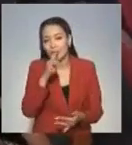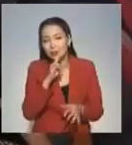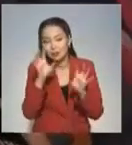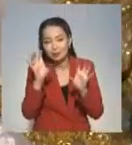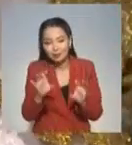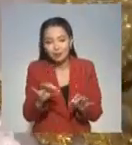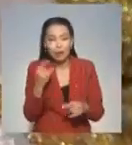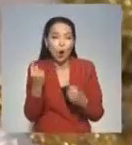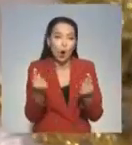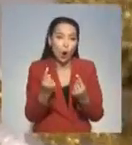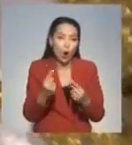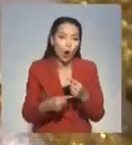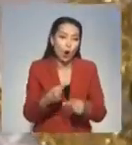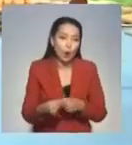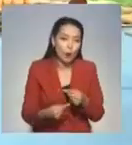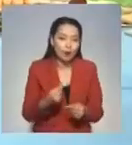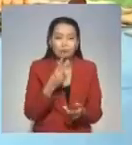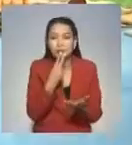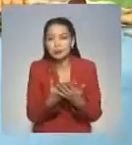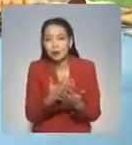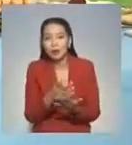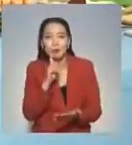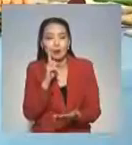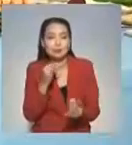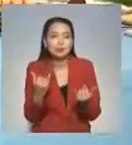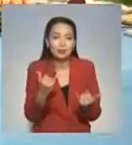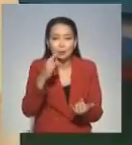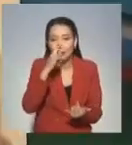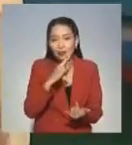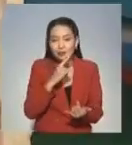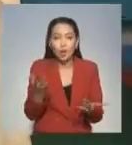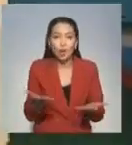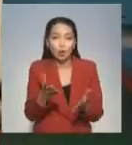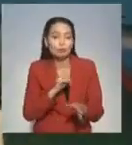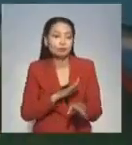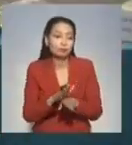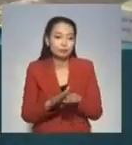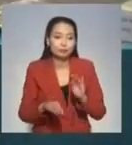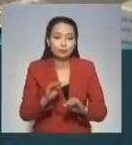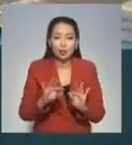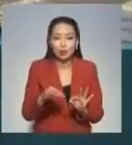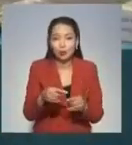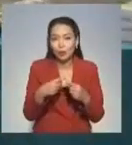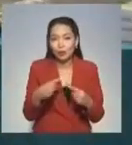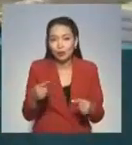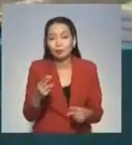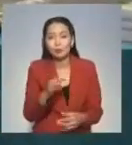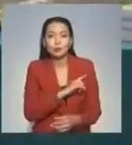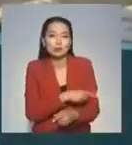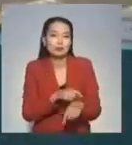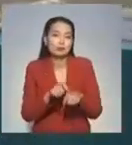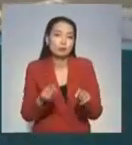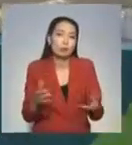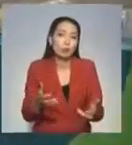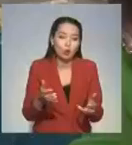и обычаев. А еще доказывали, что молодые и современные казахстанки с легкостью справляются с рукоделием. Им под силу создать подушки,